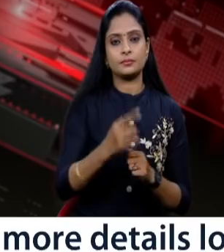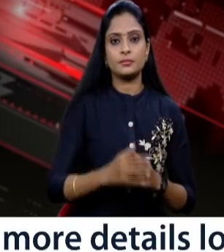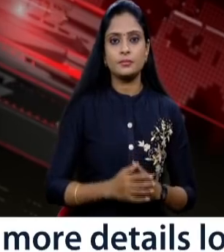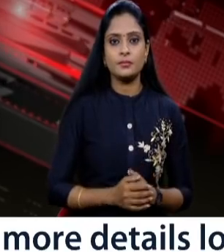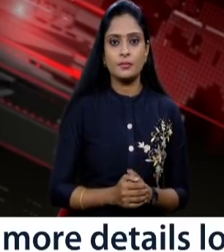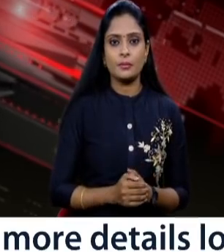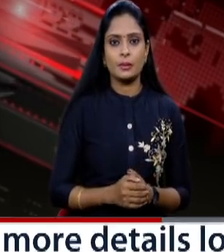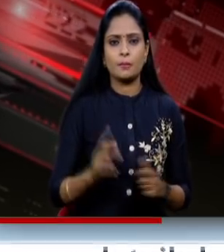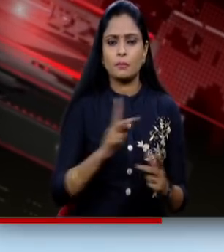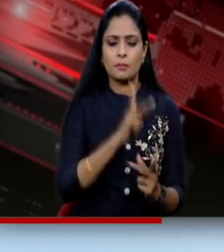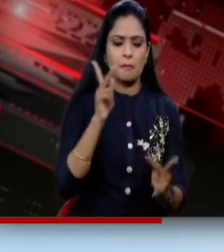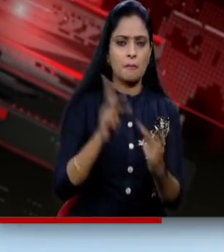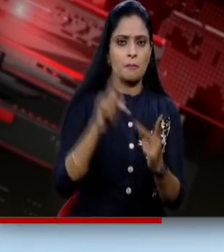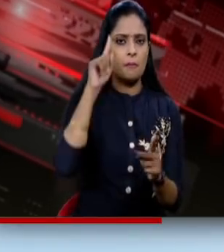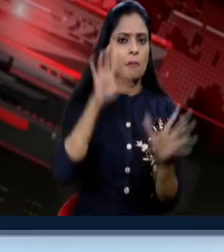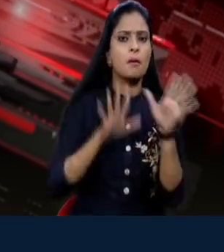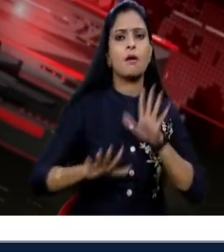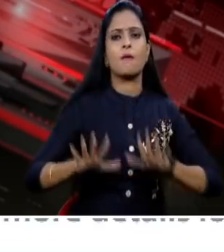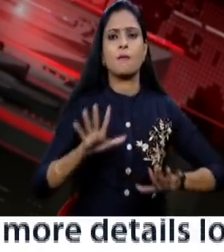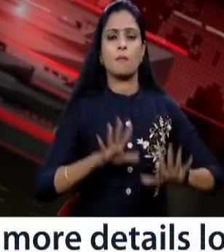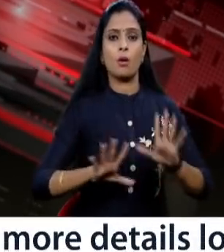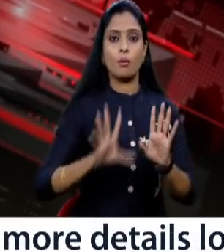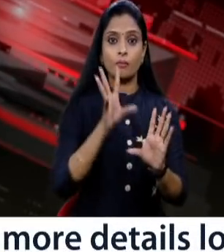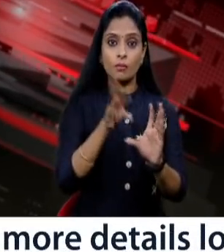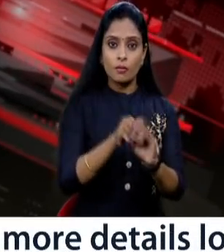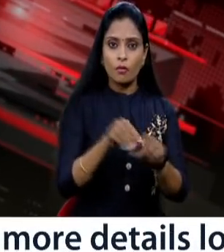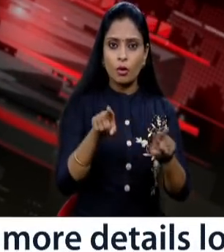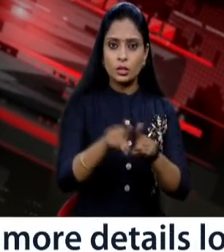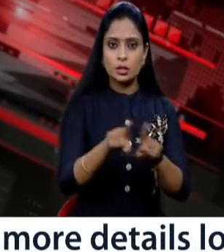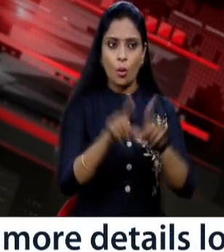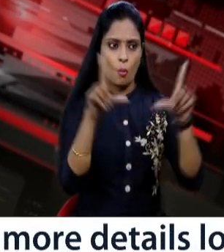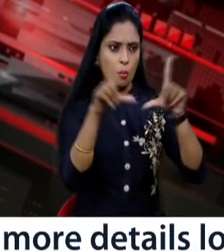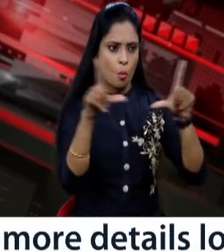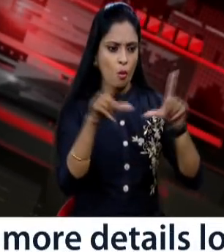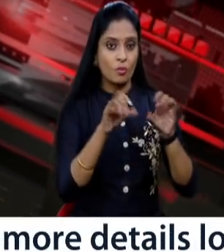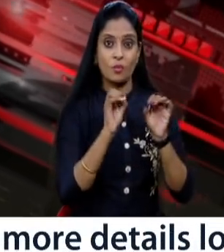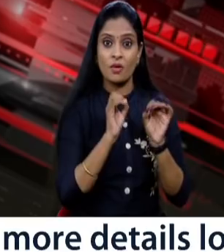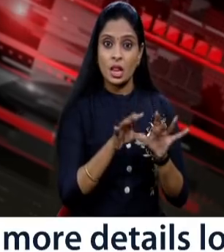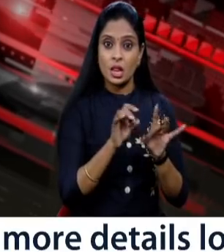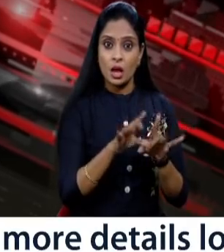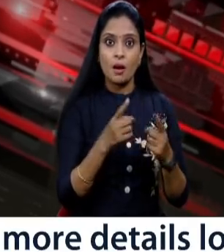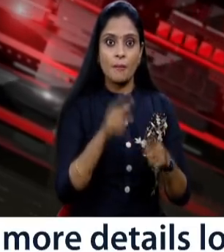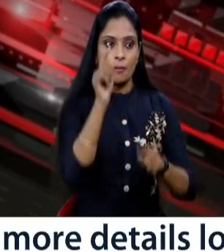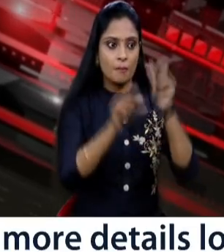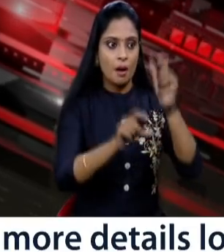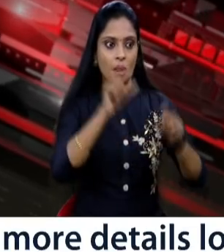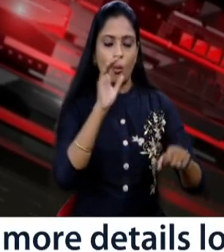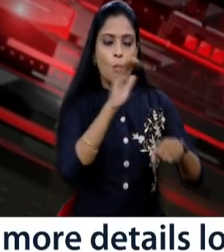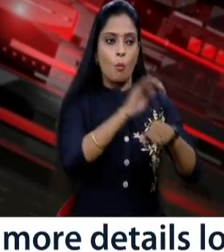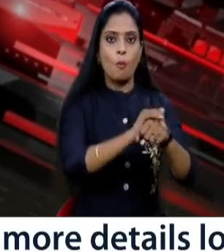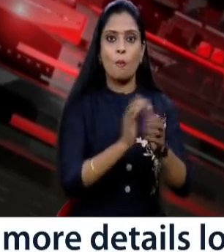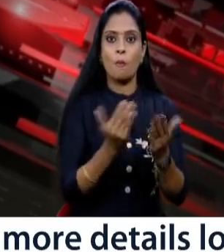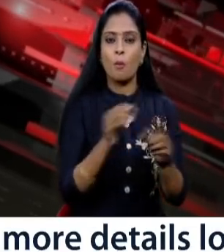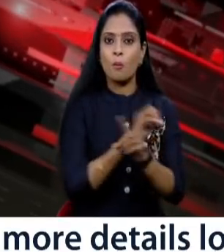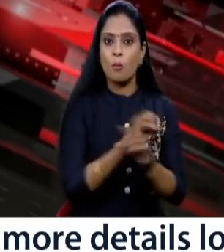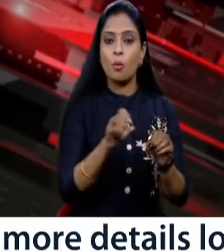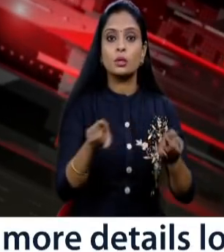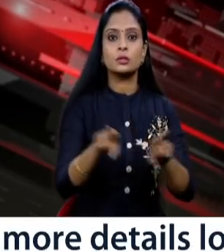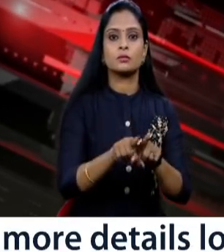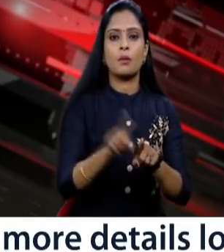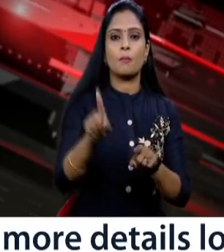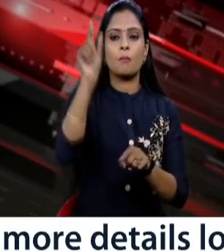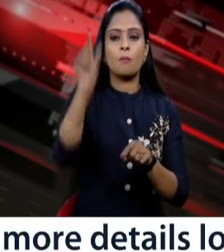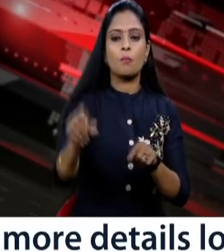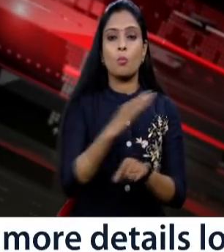കൃത്യമായ ആസൂത്രണത്തോടു കൂടി എങ്ങനെ തെളിവില്ലാതെ പ്രതികളിലേക്ക് എത്താതെ ഒരാളെ ഇല്ലാതാക്കാം, അല്ലെങ്കിൽ ഒരു